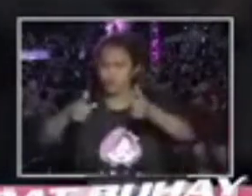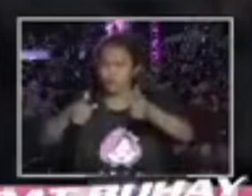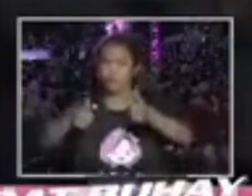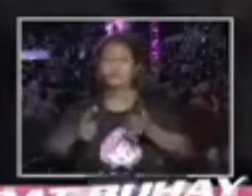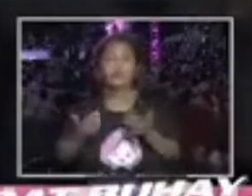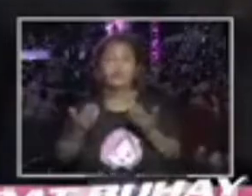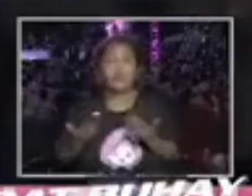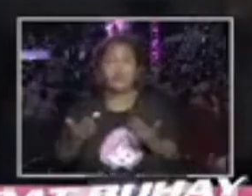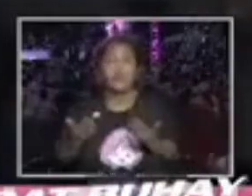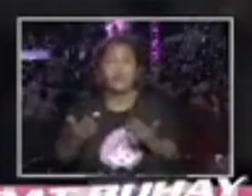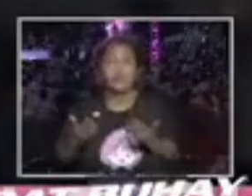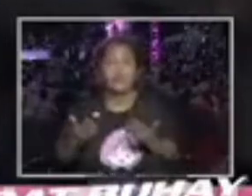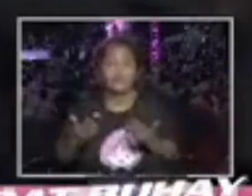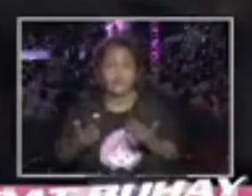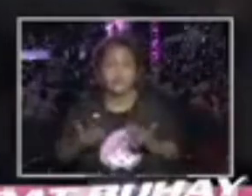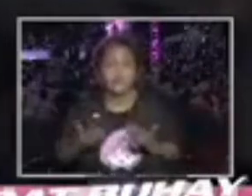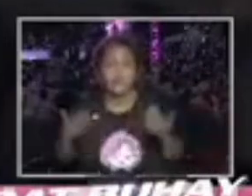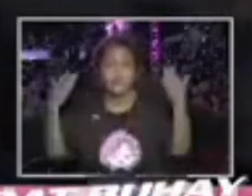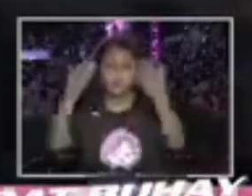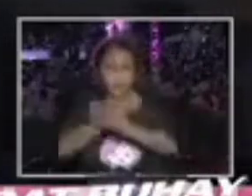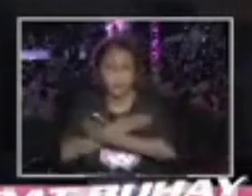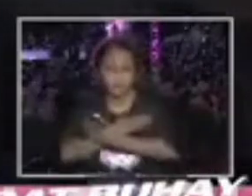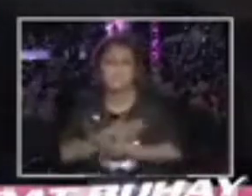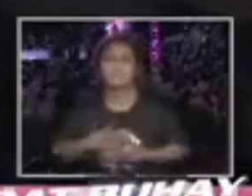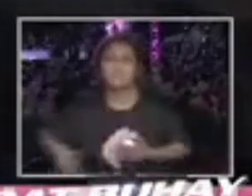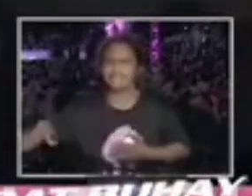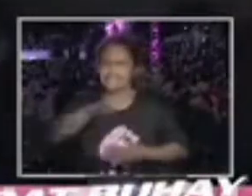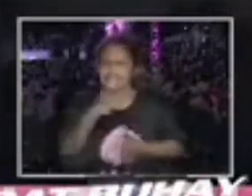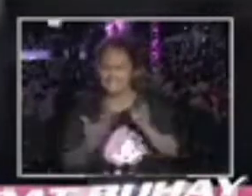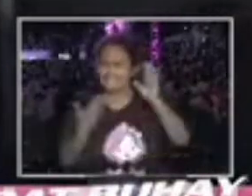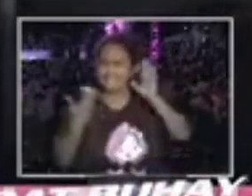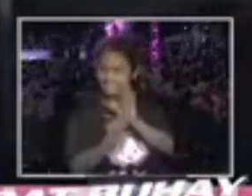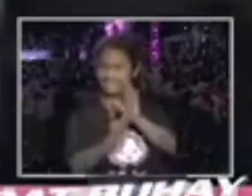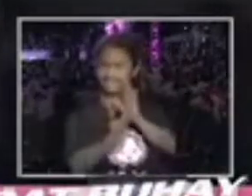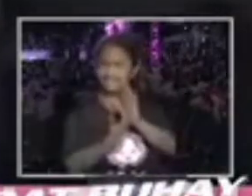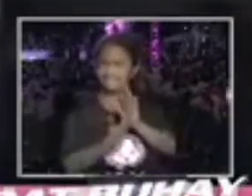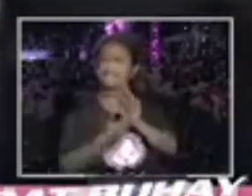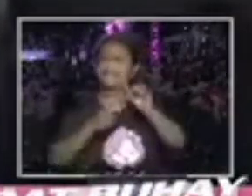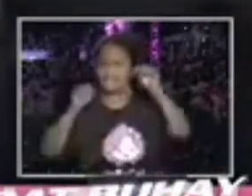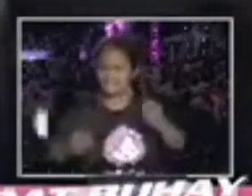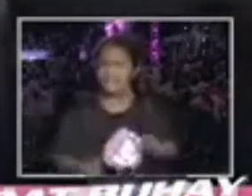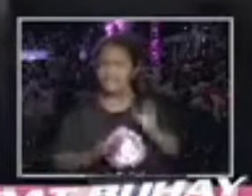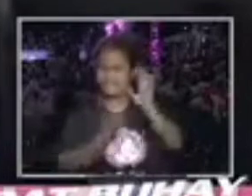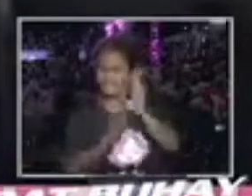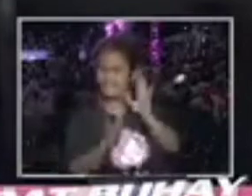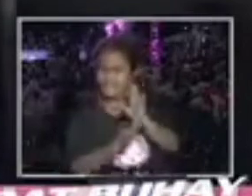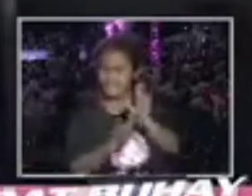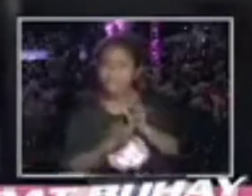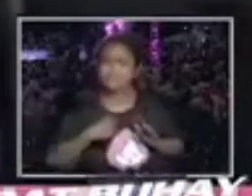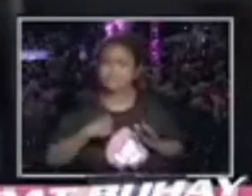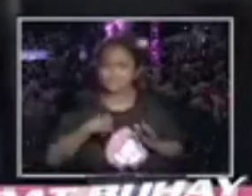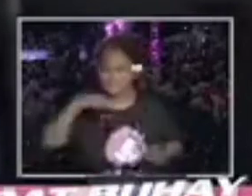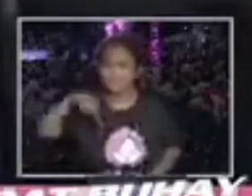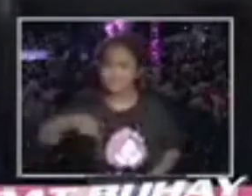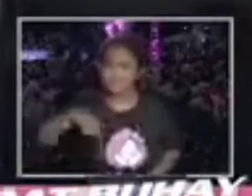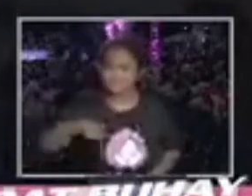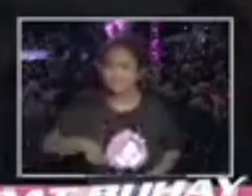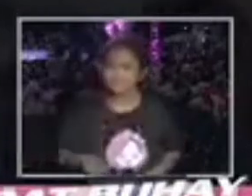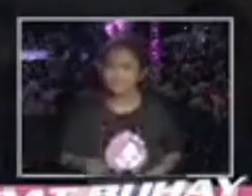Ngayong gabi, buong pagmamalaki nating masasabi, nandito ako,